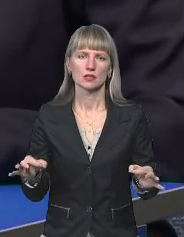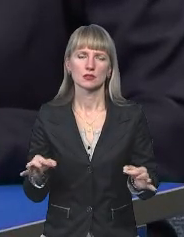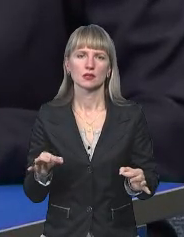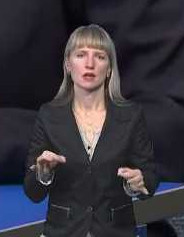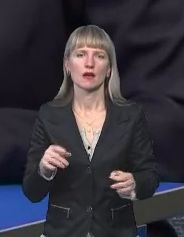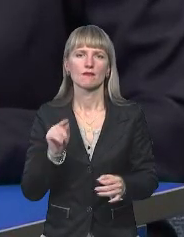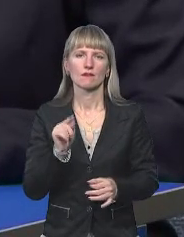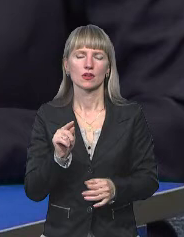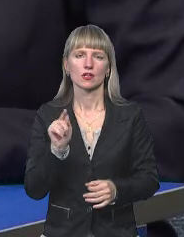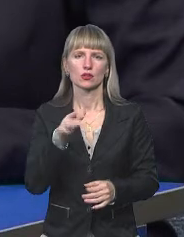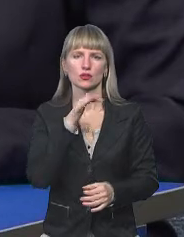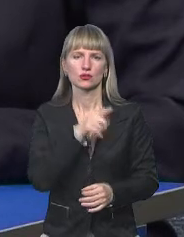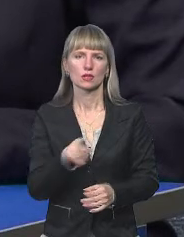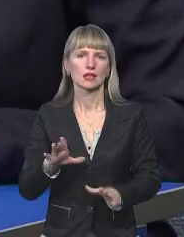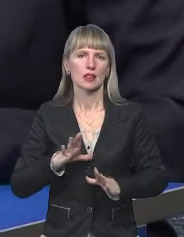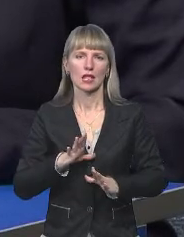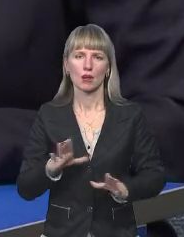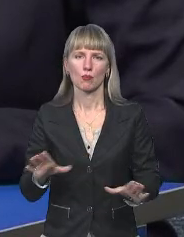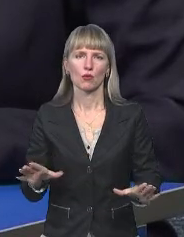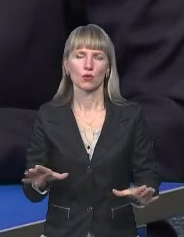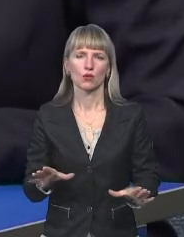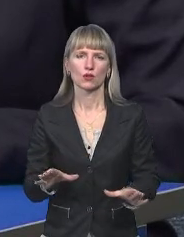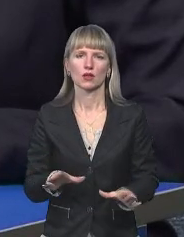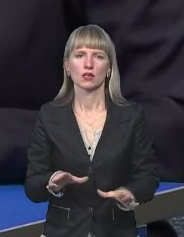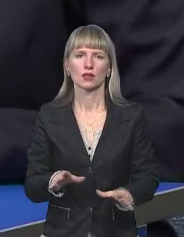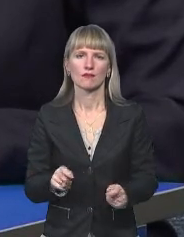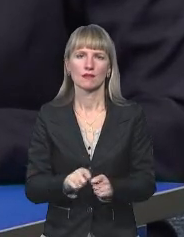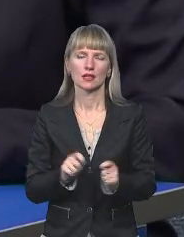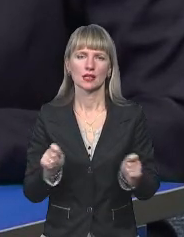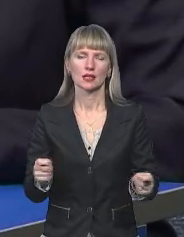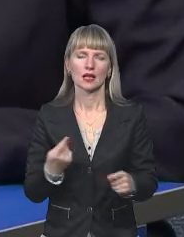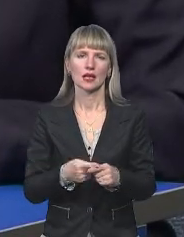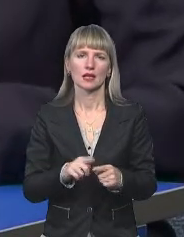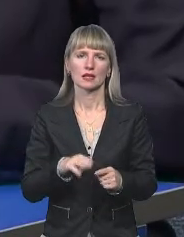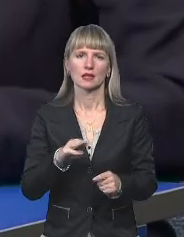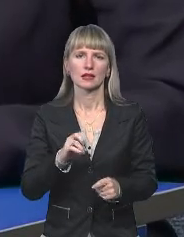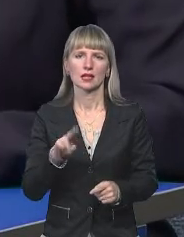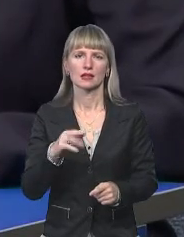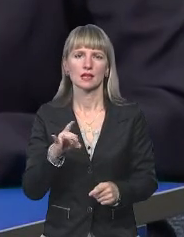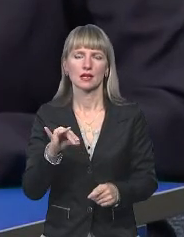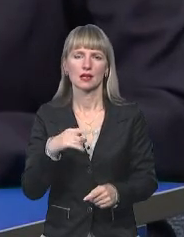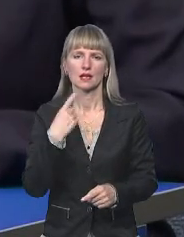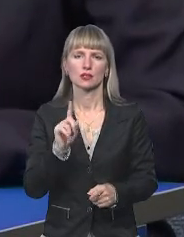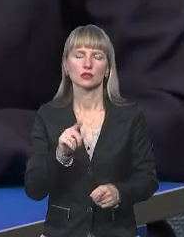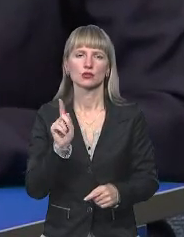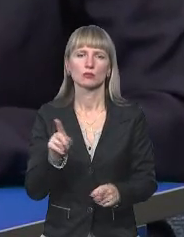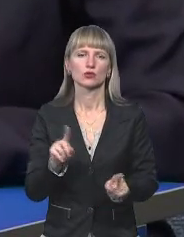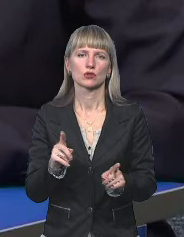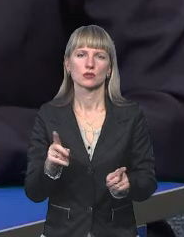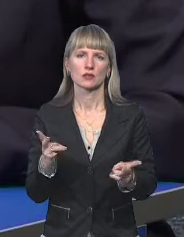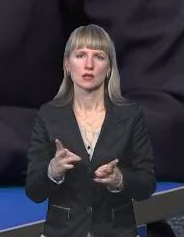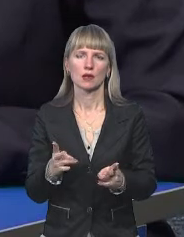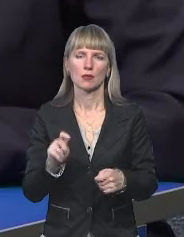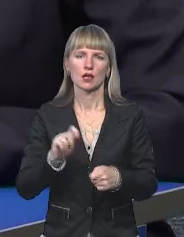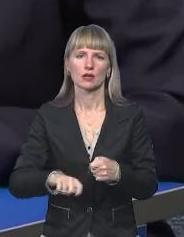відбуваються. Однак вони на той час не були навіть... відкриті ті тендери. Тому казати там, що щось треба